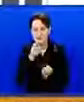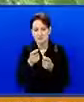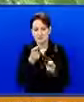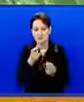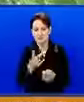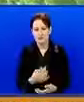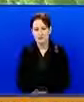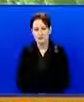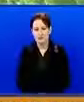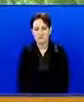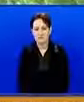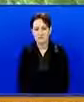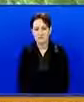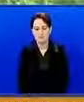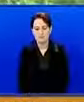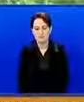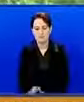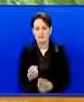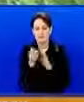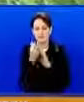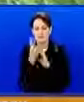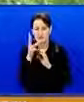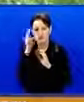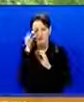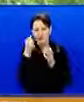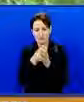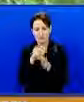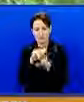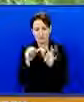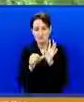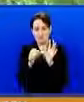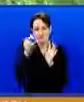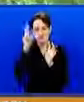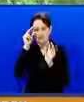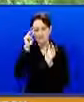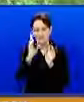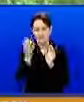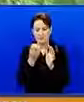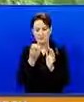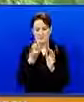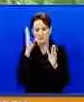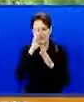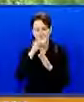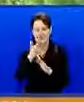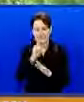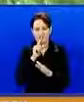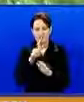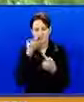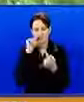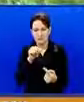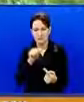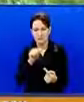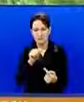бөлісті. 13-нен бастап 16-сына шейін тағы осында геомагнит толқыны өте өршіген жағдай болып